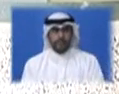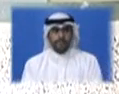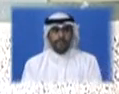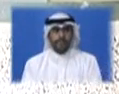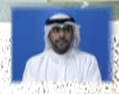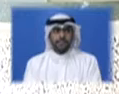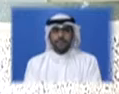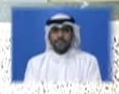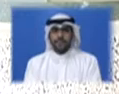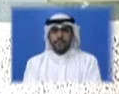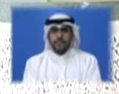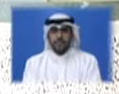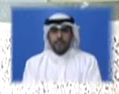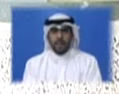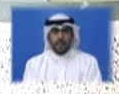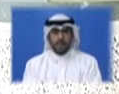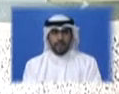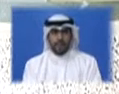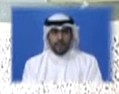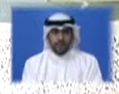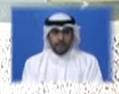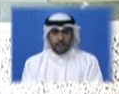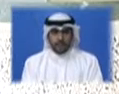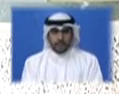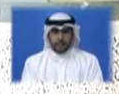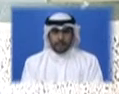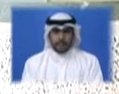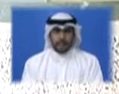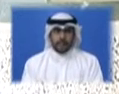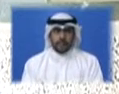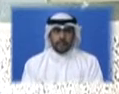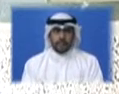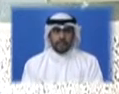معهد الكويت للأبحاث العلمية، مروة محرم، تلفزيون دولة الكويت.